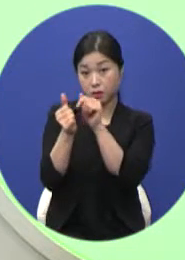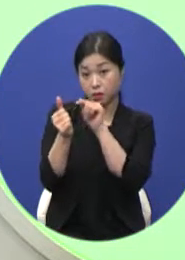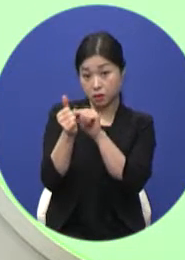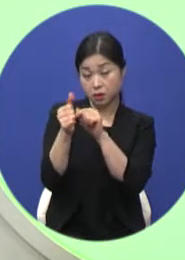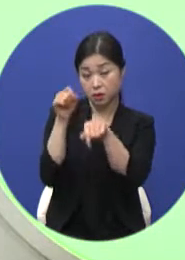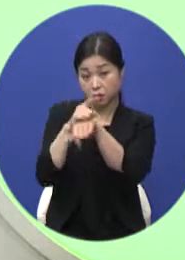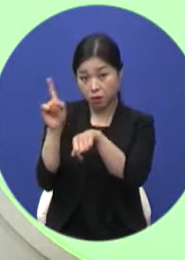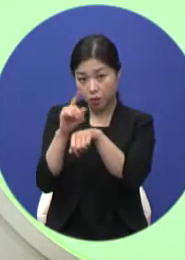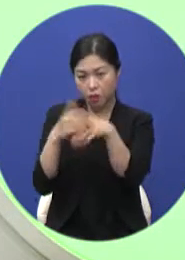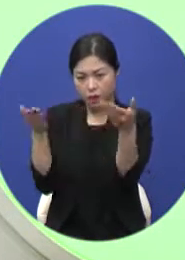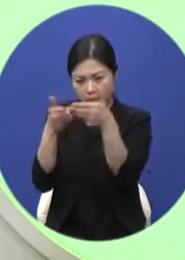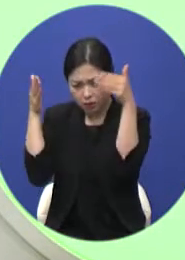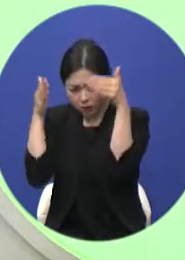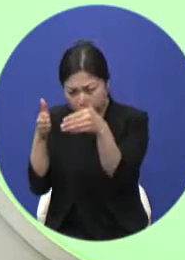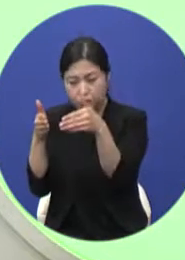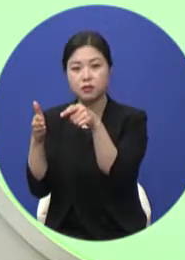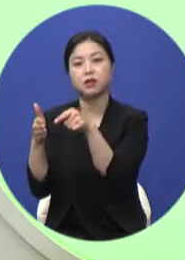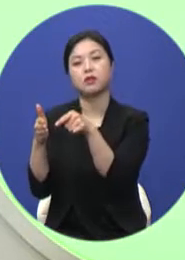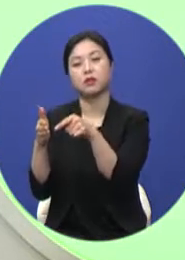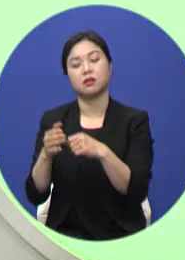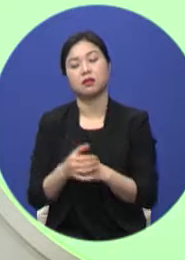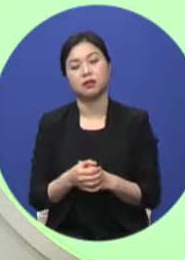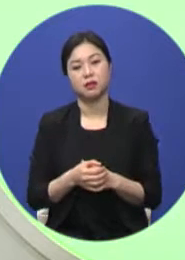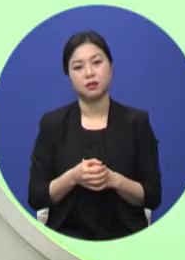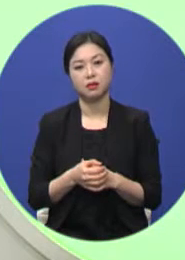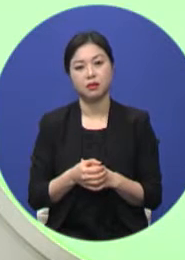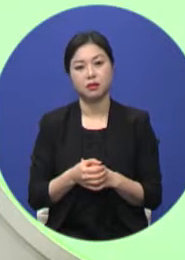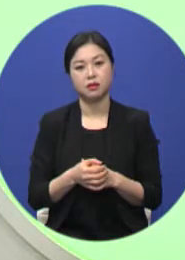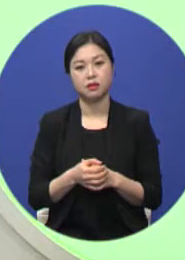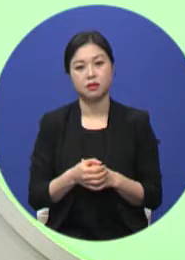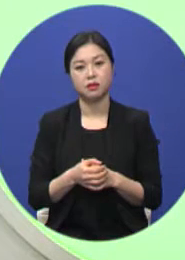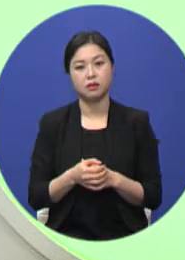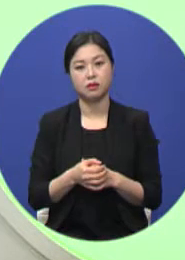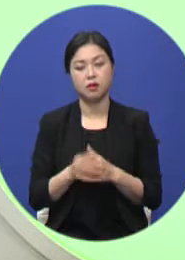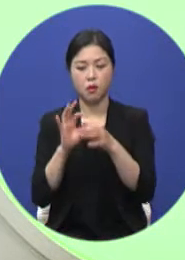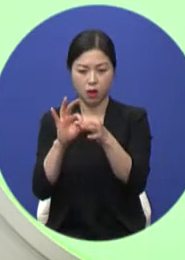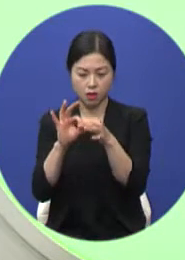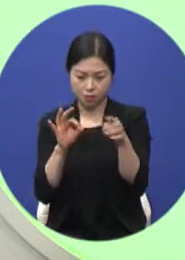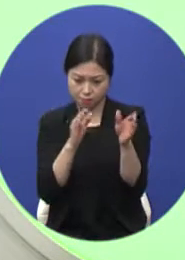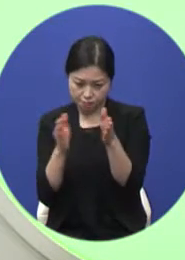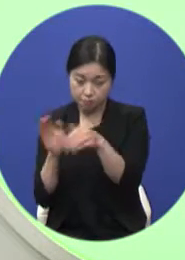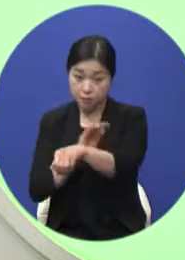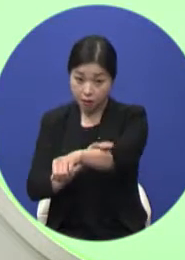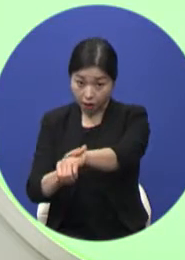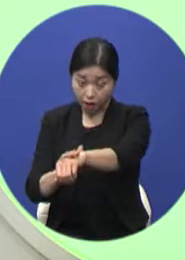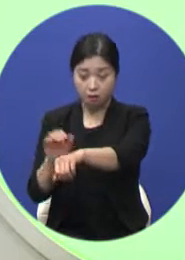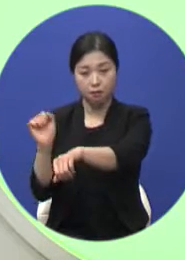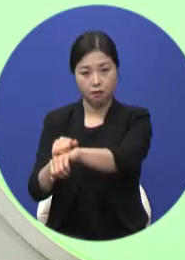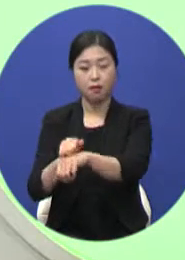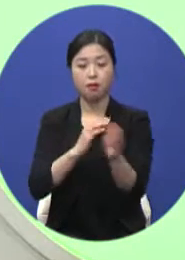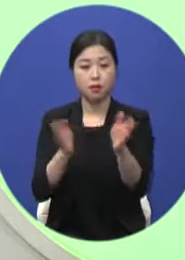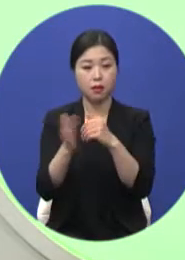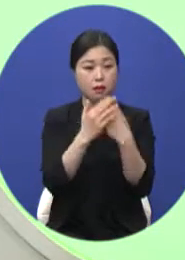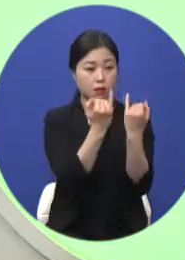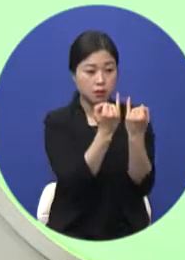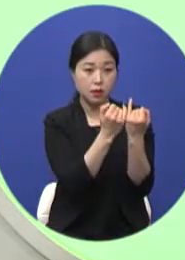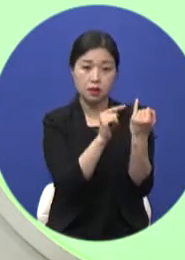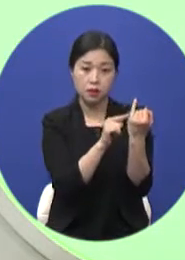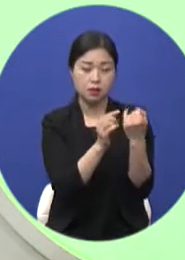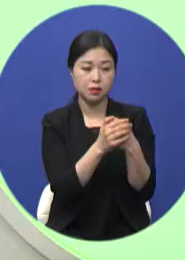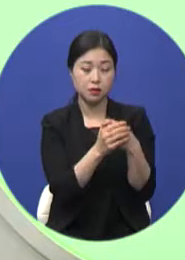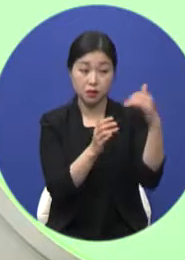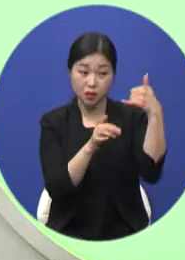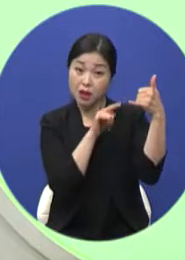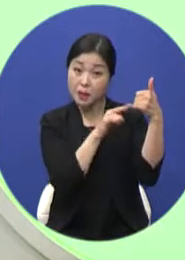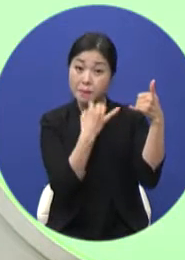남자분들의 성향은 일 중심적이고 또 그런 관계들이 정리가 되는데 여자의 경우는 본인만 그러신 게 아니라